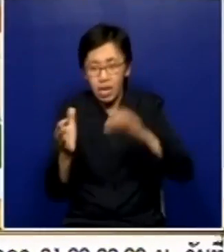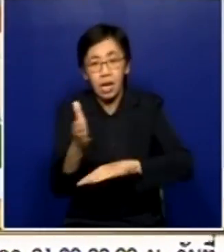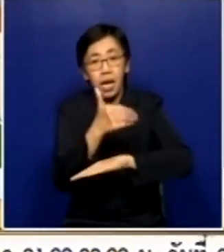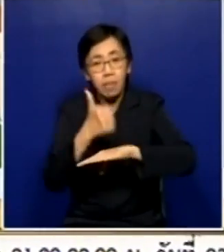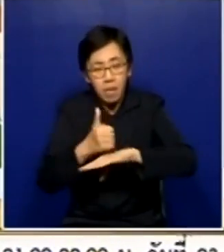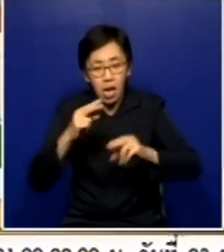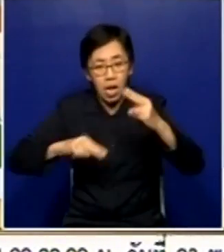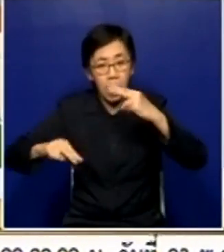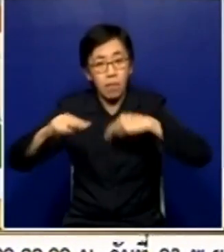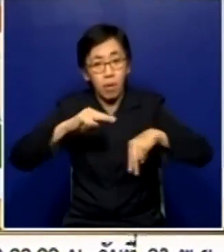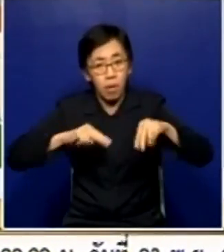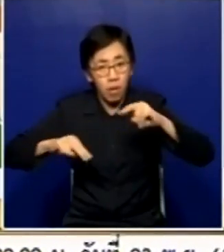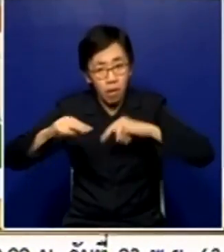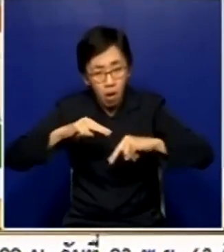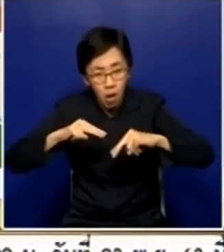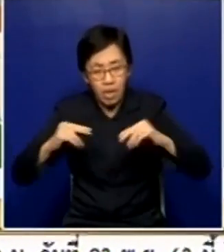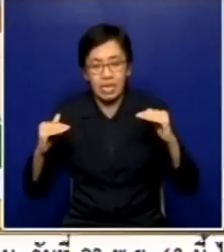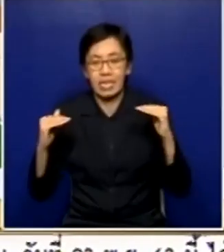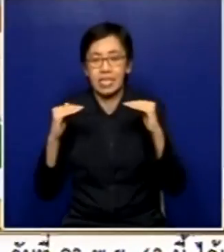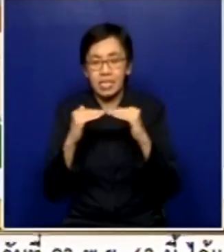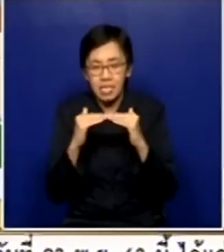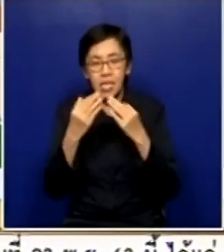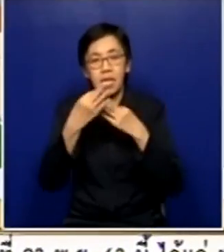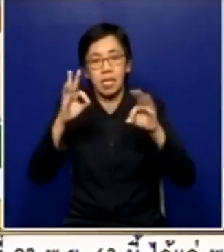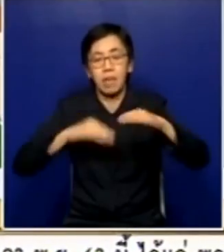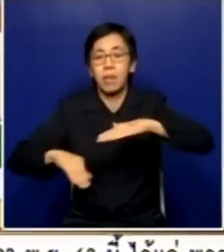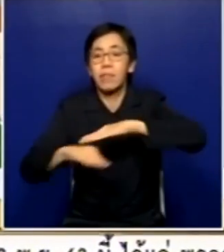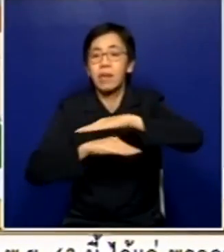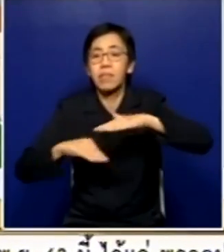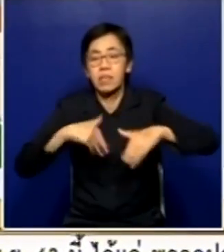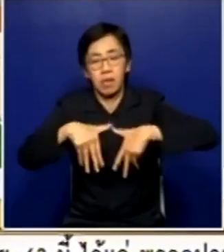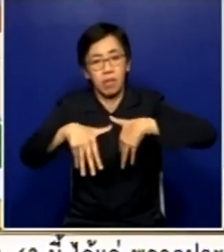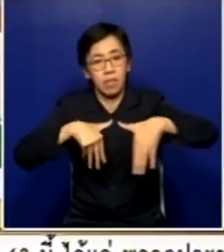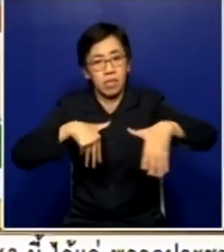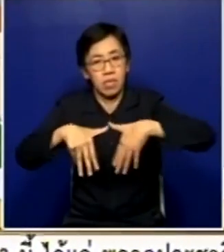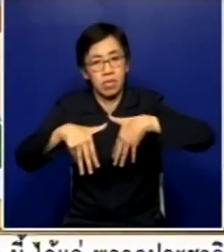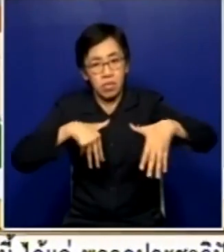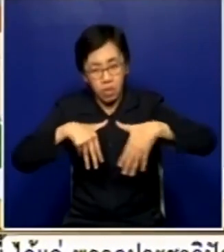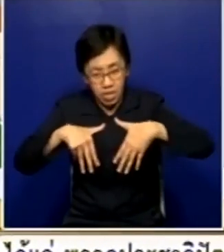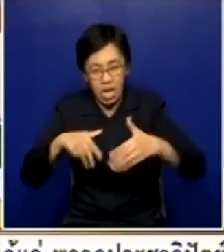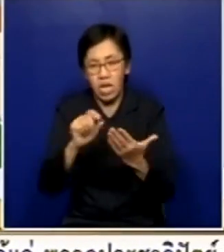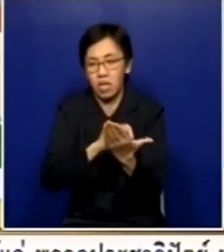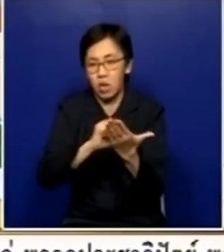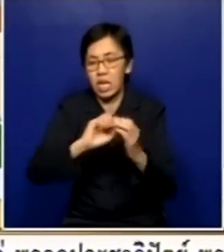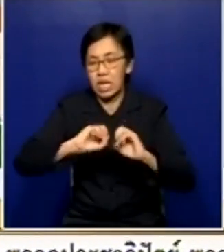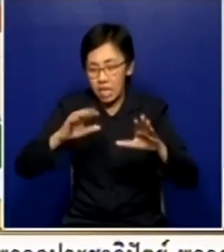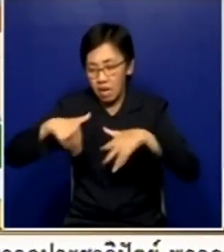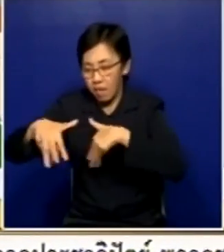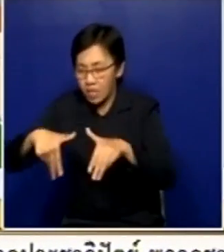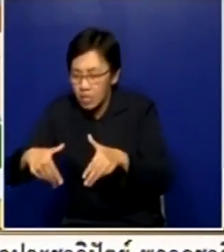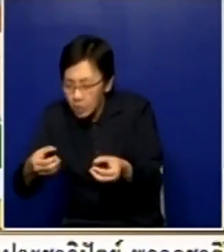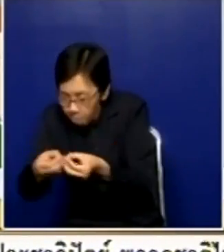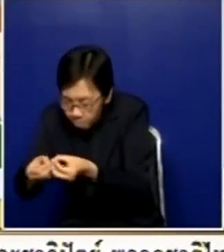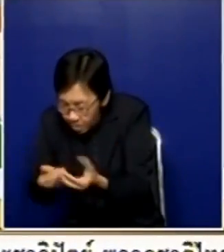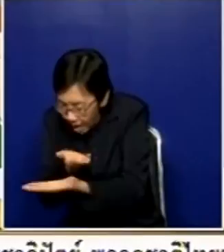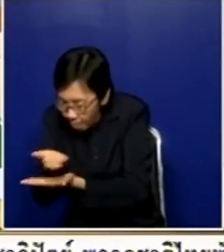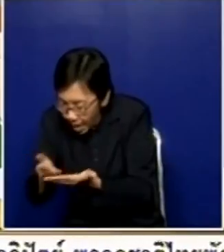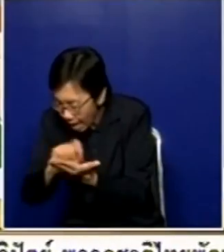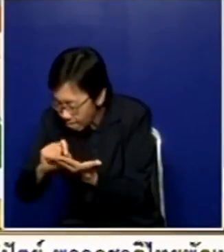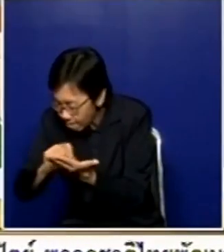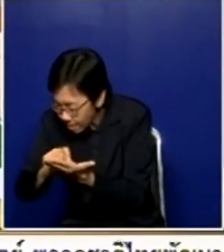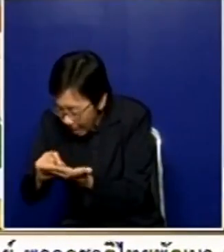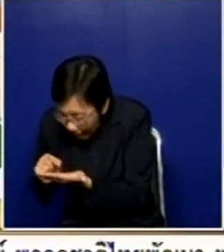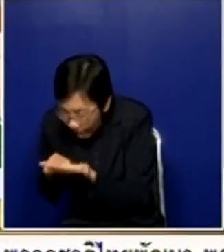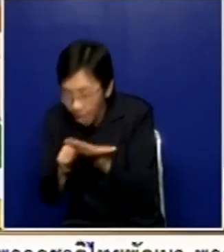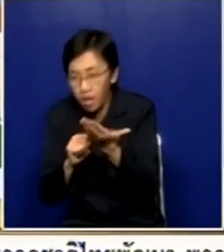ที่รับรองคุ้มครองสิทธิเสรีภาพขั้นพื้นฐานจะถูกเขียนขึ้นโดยประชาชนเขียนโดยประชาชน